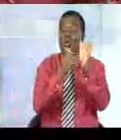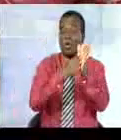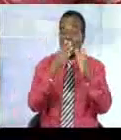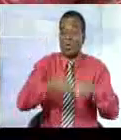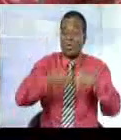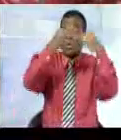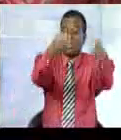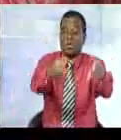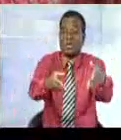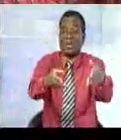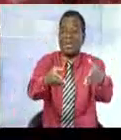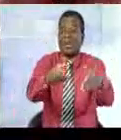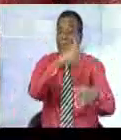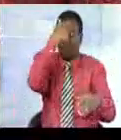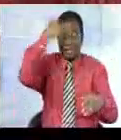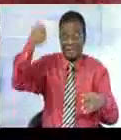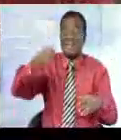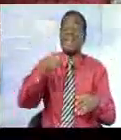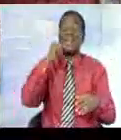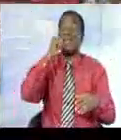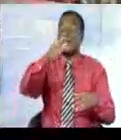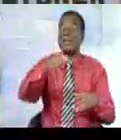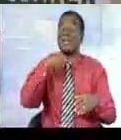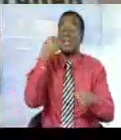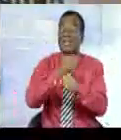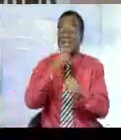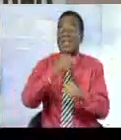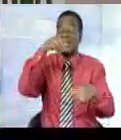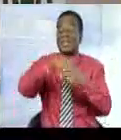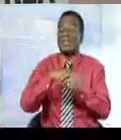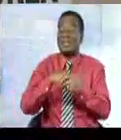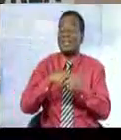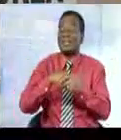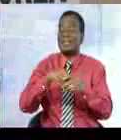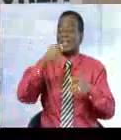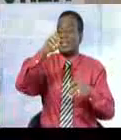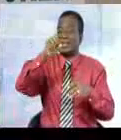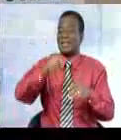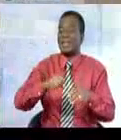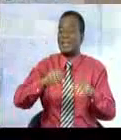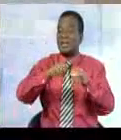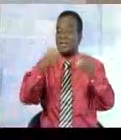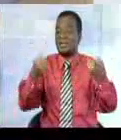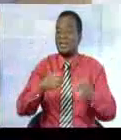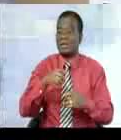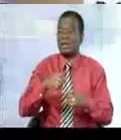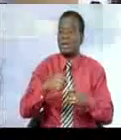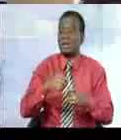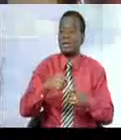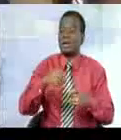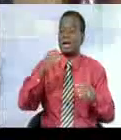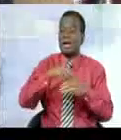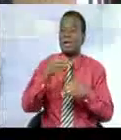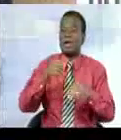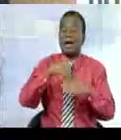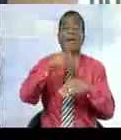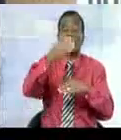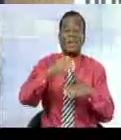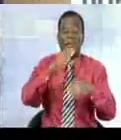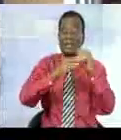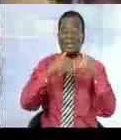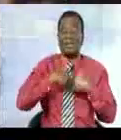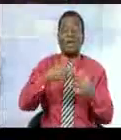de l'Association des femmes travaillant dans une structure qui exploite les produits secondaires forestiers. Outre la réhabilitation des